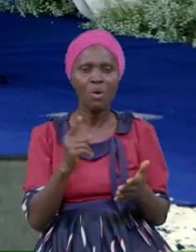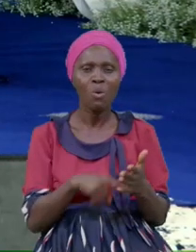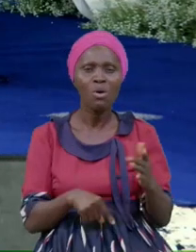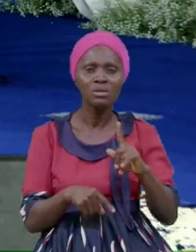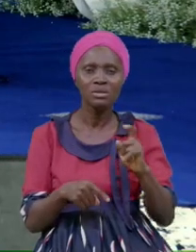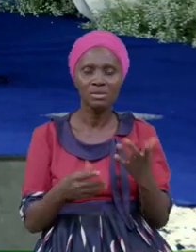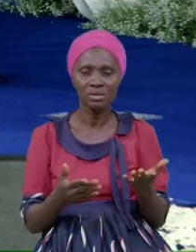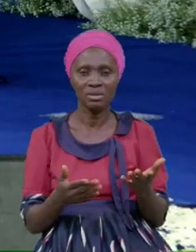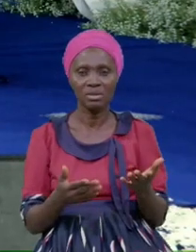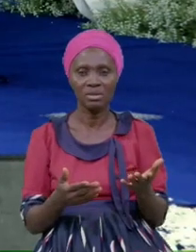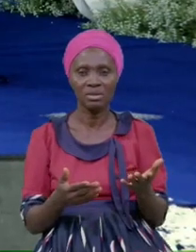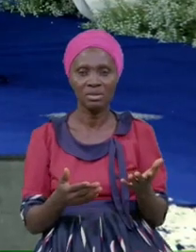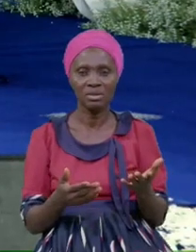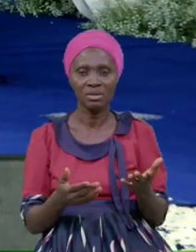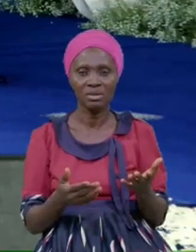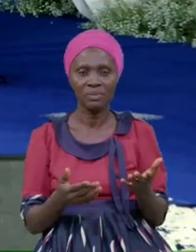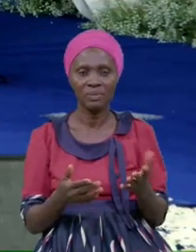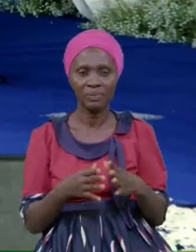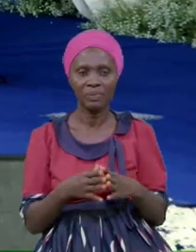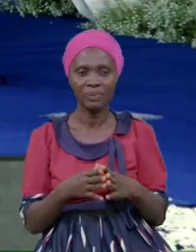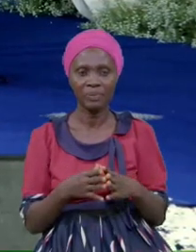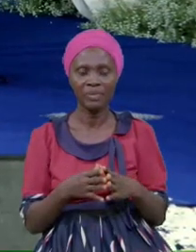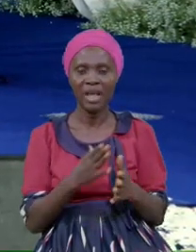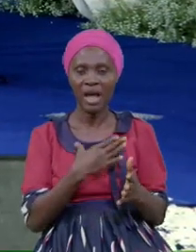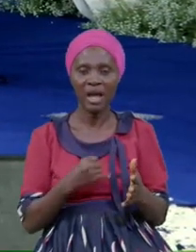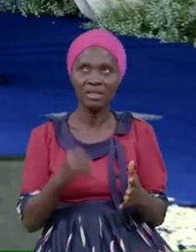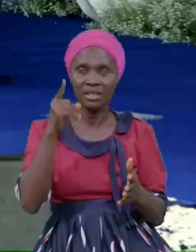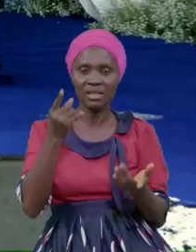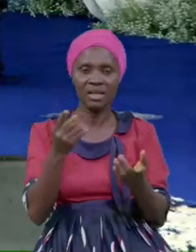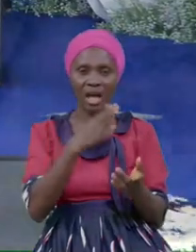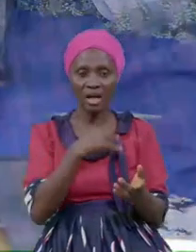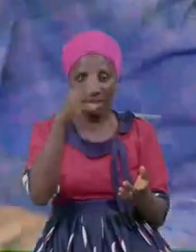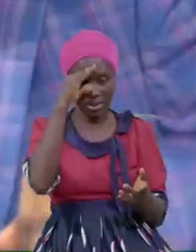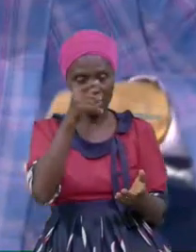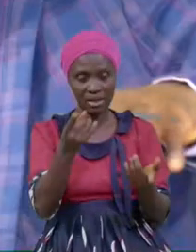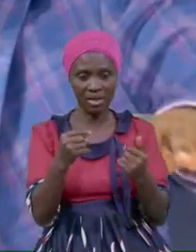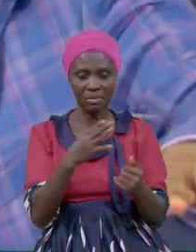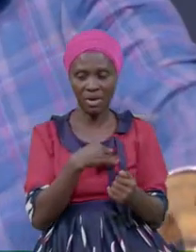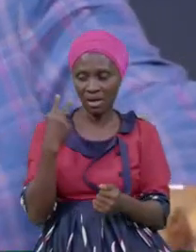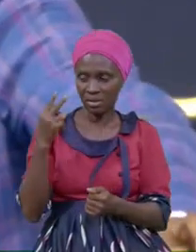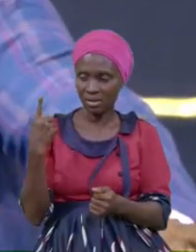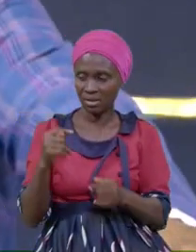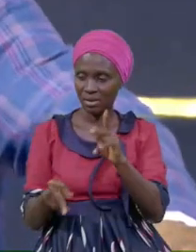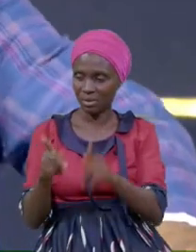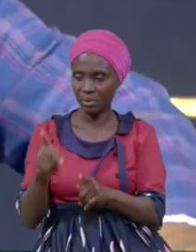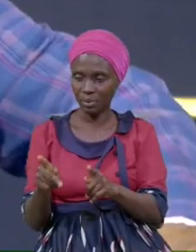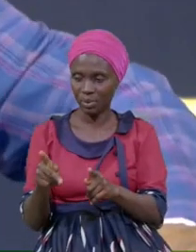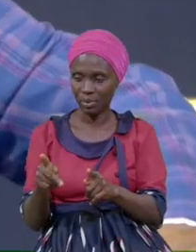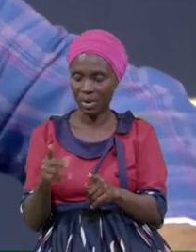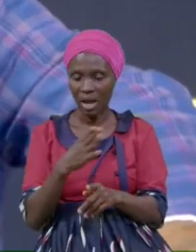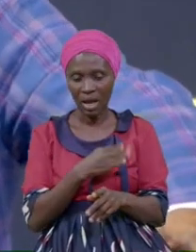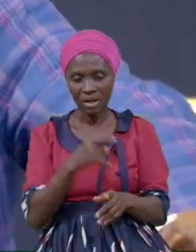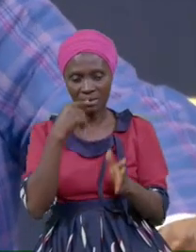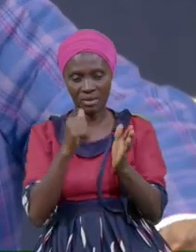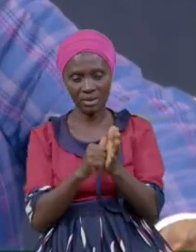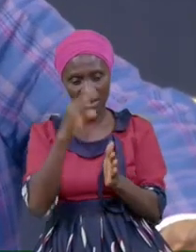Barnabas est venu à Antioche et il a vu les gens et on dit qu'il a